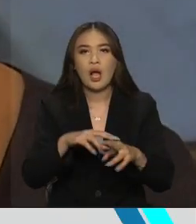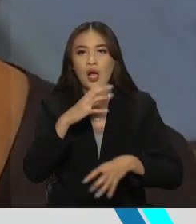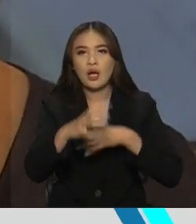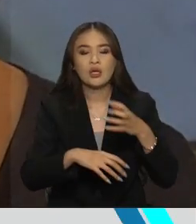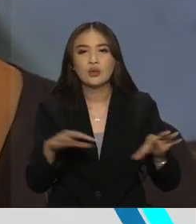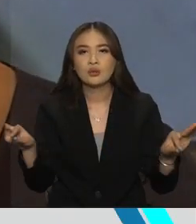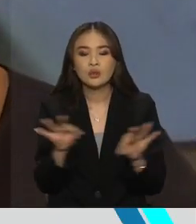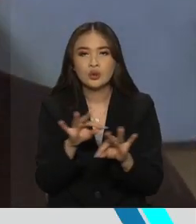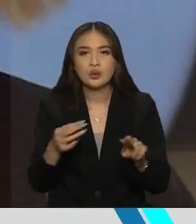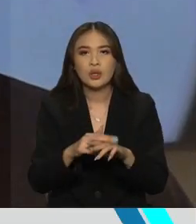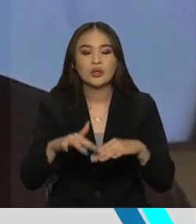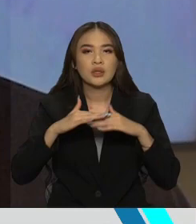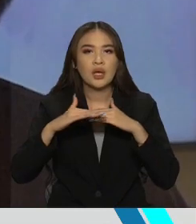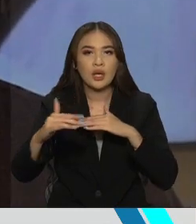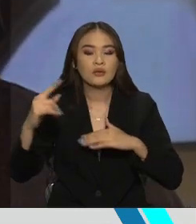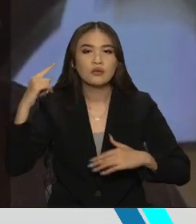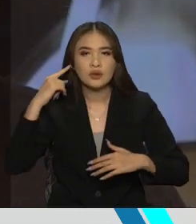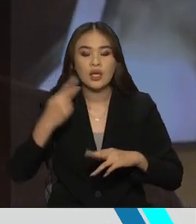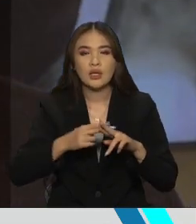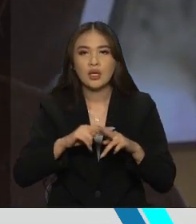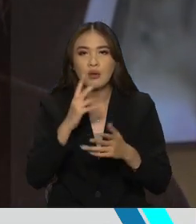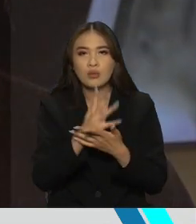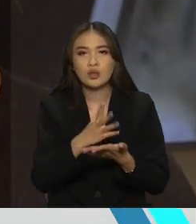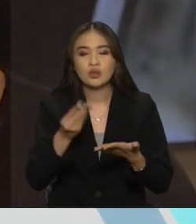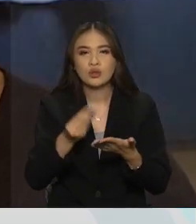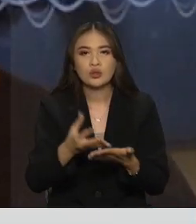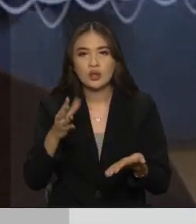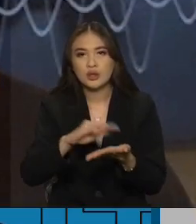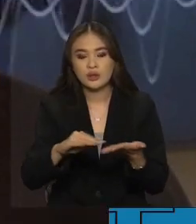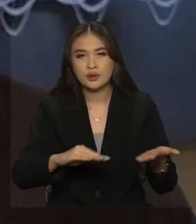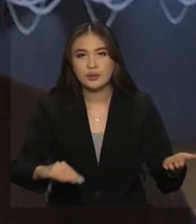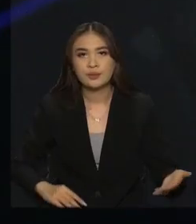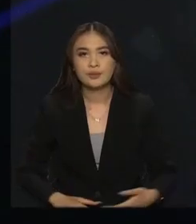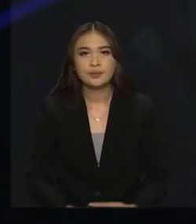тілі, теңіздегі тіршілік және тағы басқа көптеген құнды деректер жазылған.